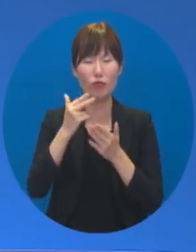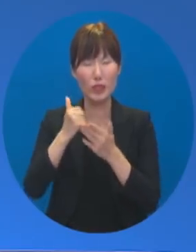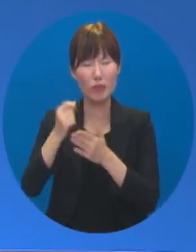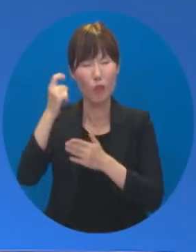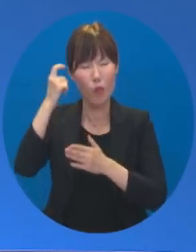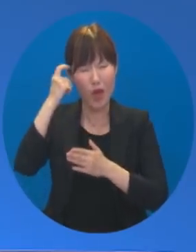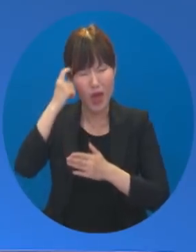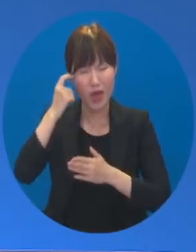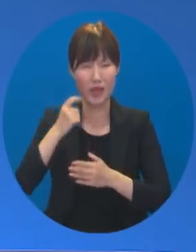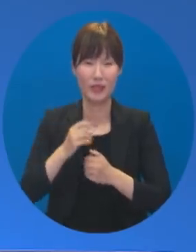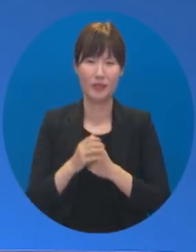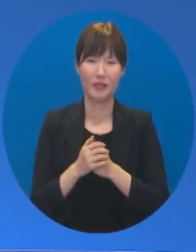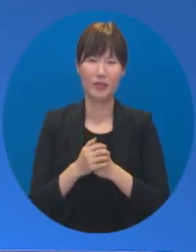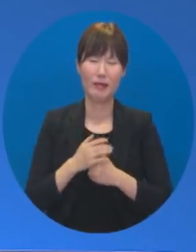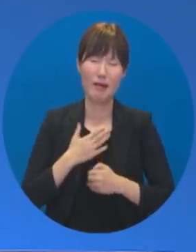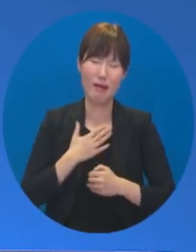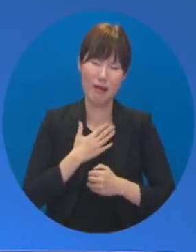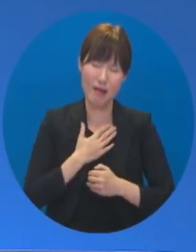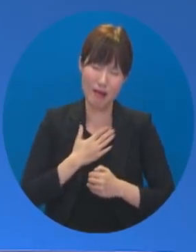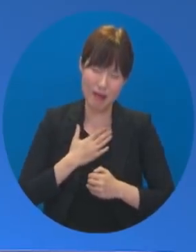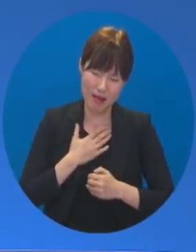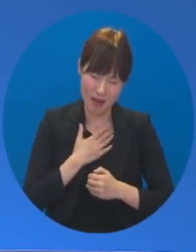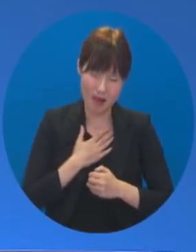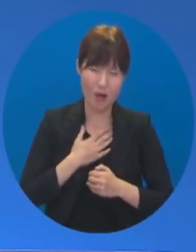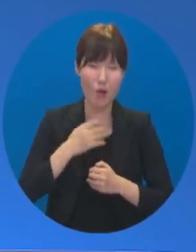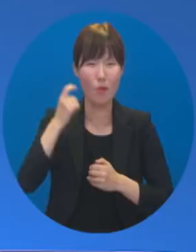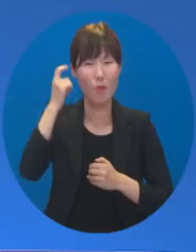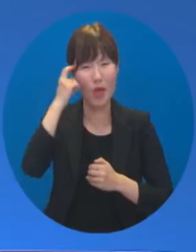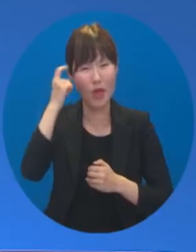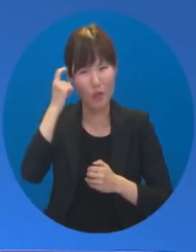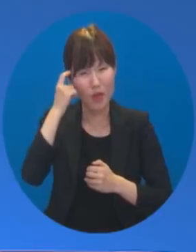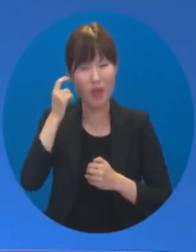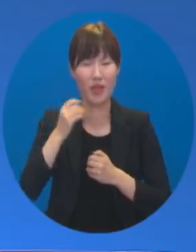그날 밤에 저는 수백 번도 넘게 왜 그랬냐고 주님께